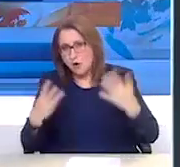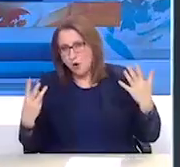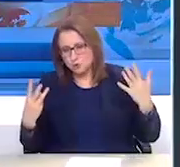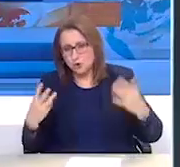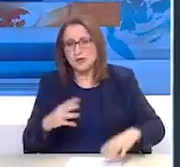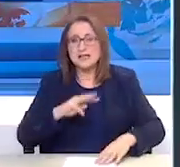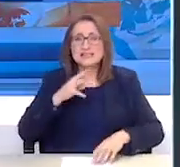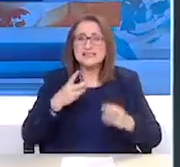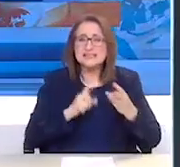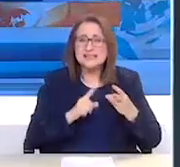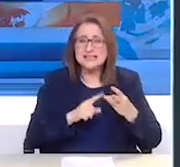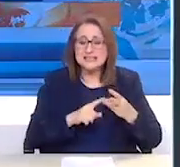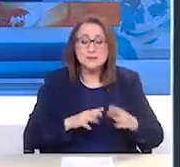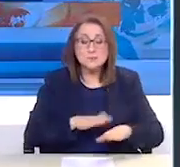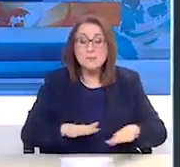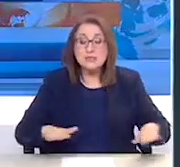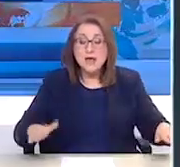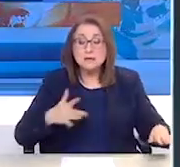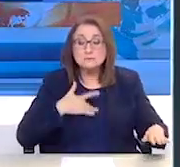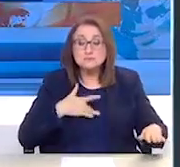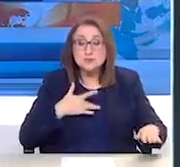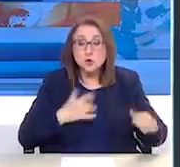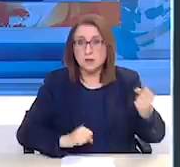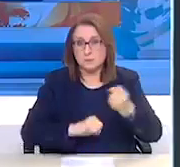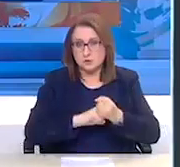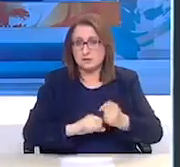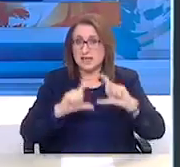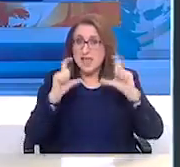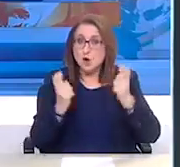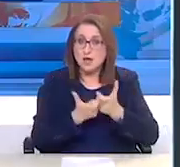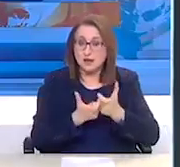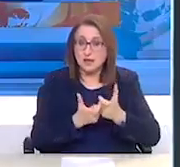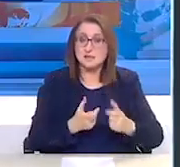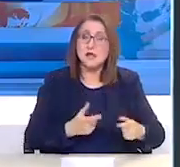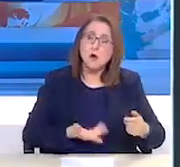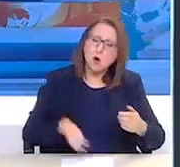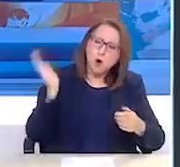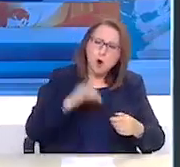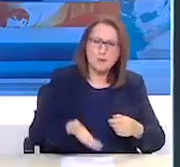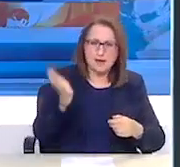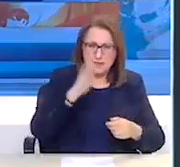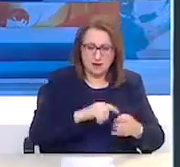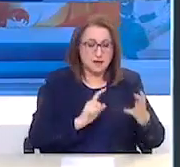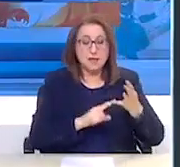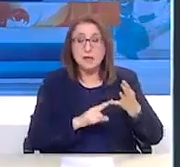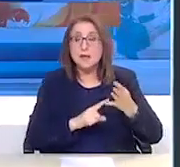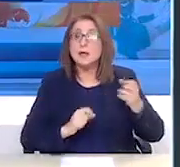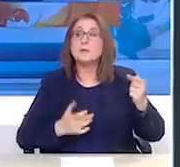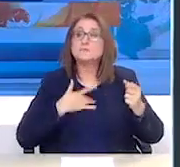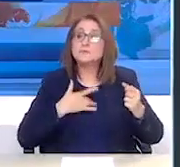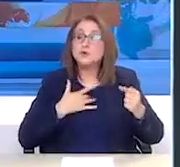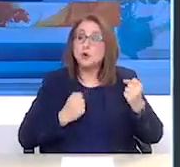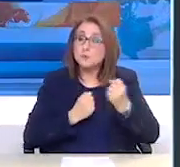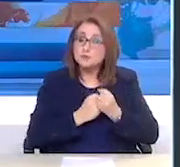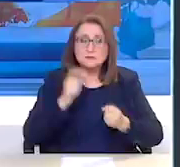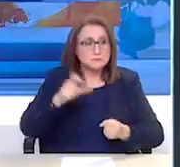παροχή ψυχολογικής στήριξης παιδιών και οικογενειών σε 24-ωρη λειτουργία. Τέταρτη επιλογή, παροχή ψυχολογικής στήριξης υγειονομικού